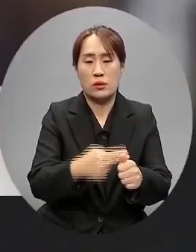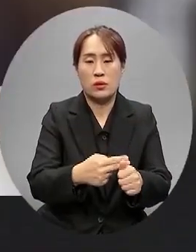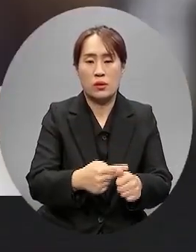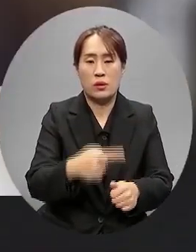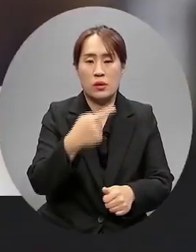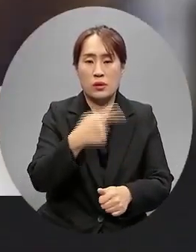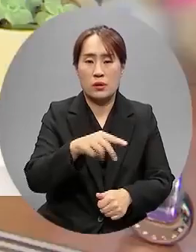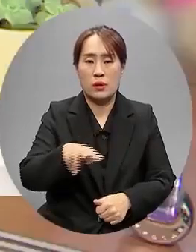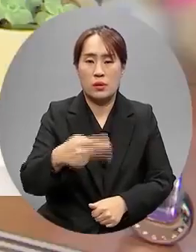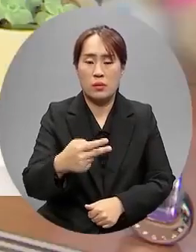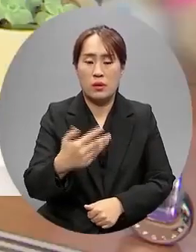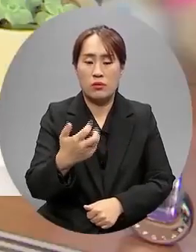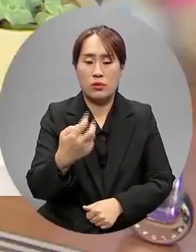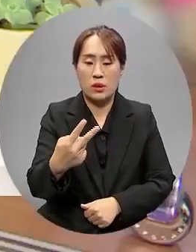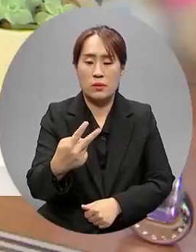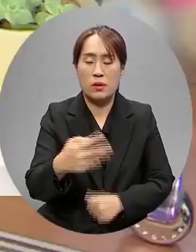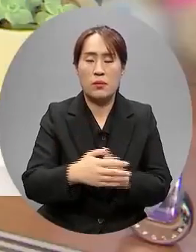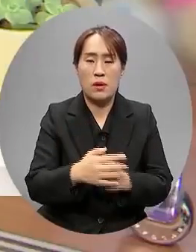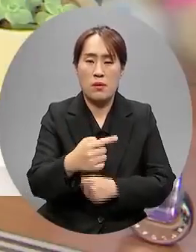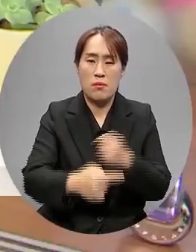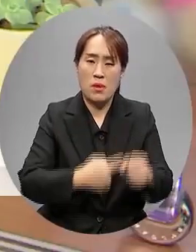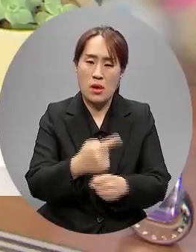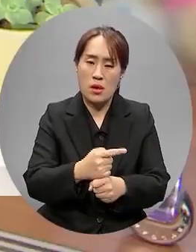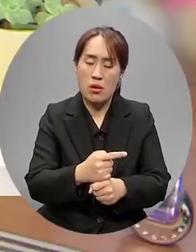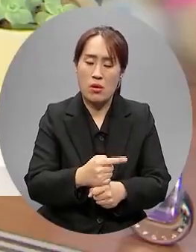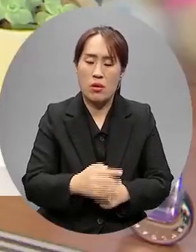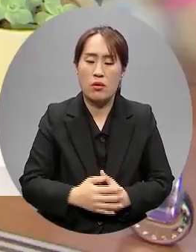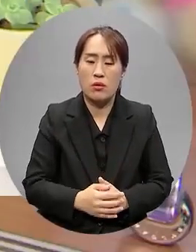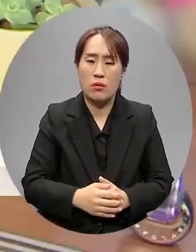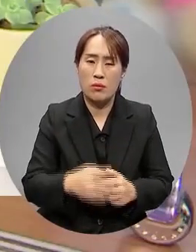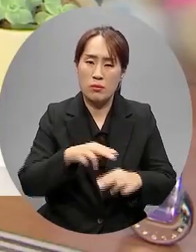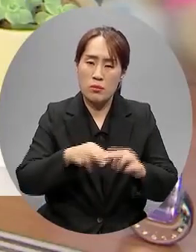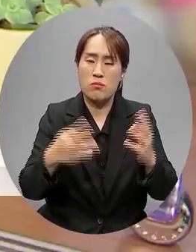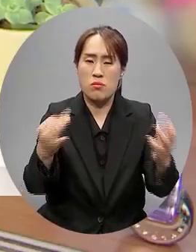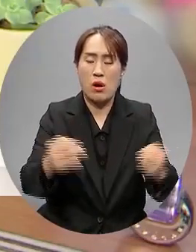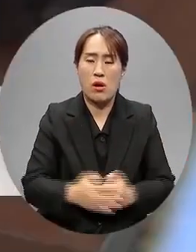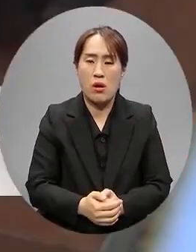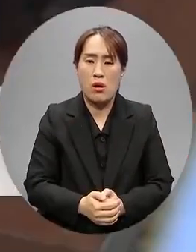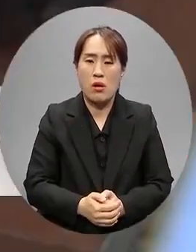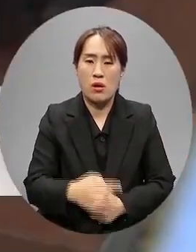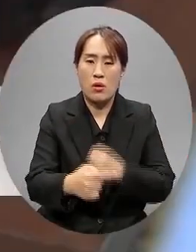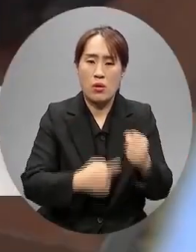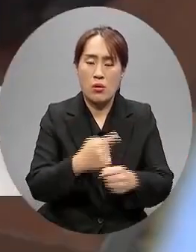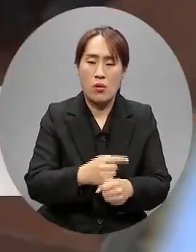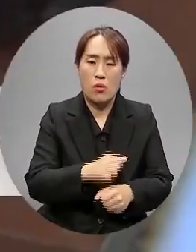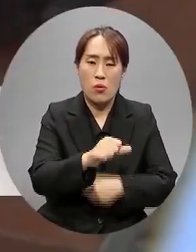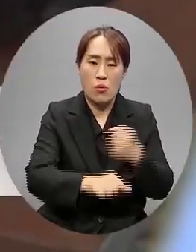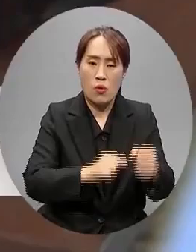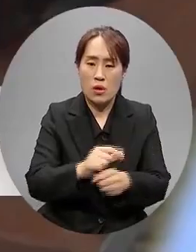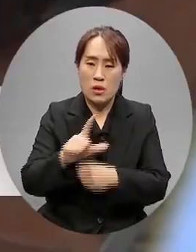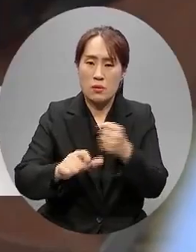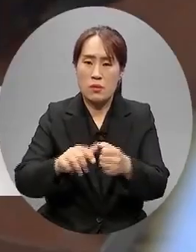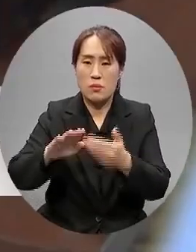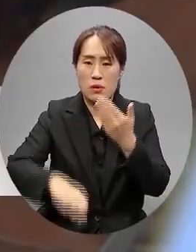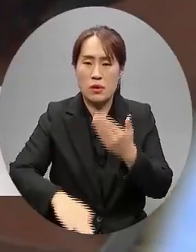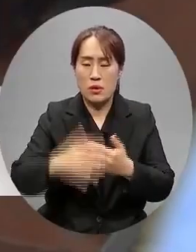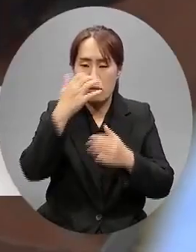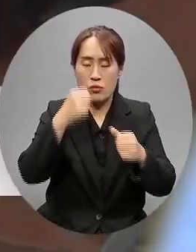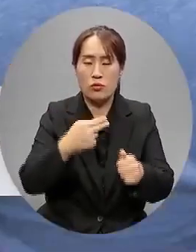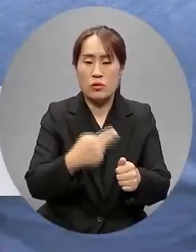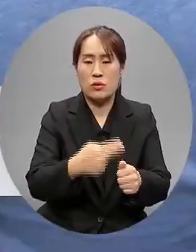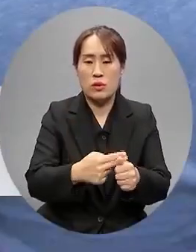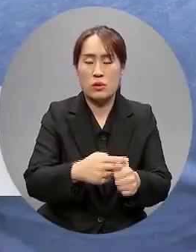122명으로 해마다 260명 안팎이었습니다 근속 연차별로 보면 5년에서 15년 미만 충북 교사